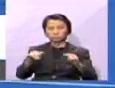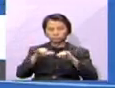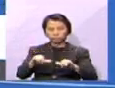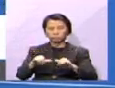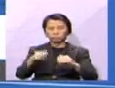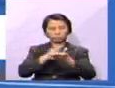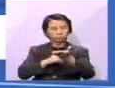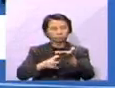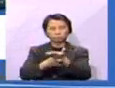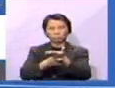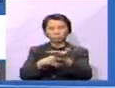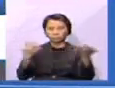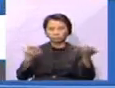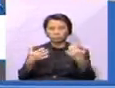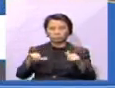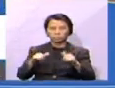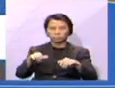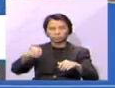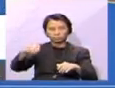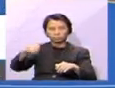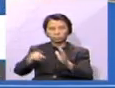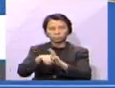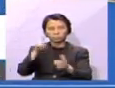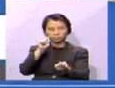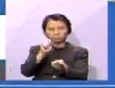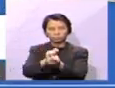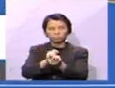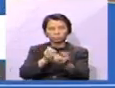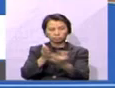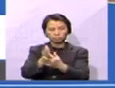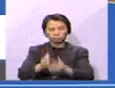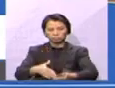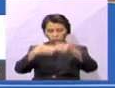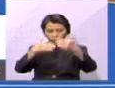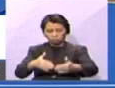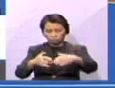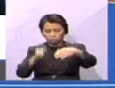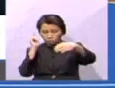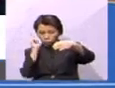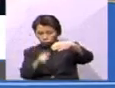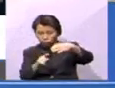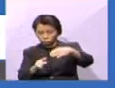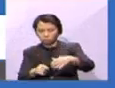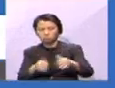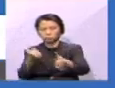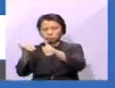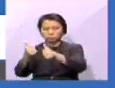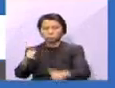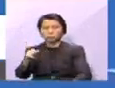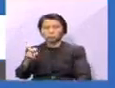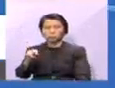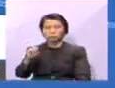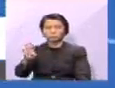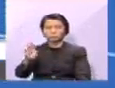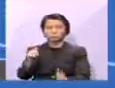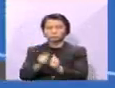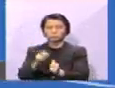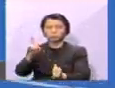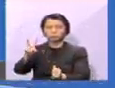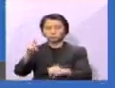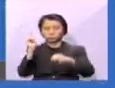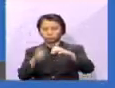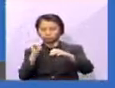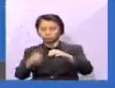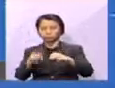hingga tamat perlawanan dan pemenang terpaksa ditentukan menerusi penalti Shooter yang memihak kepada tnb dengan dua gol